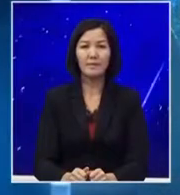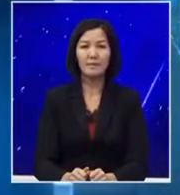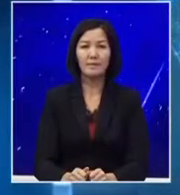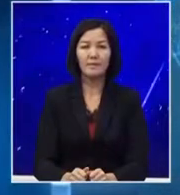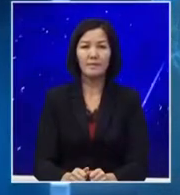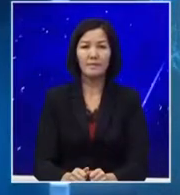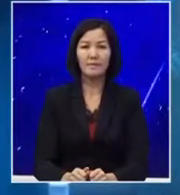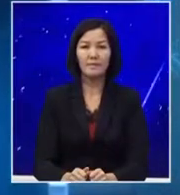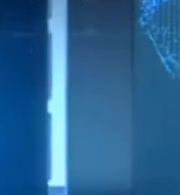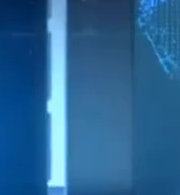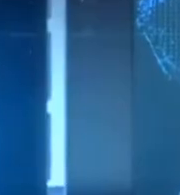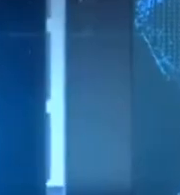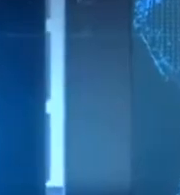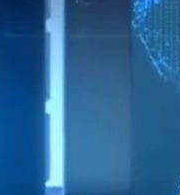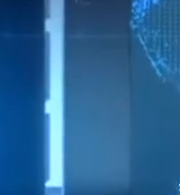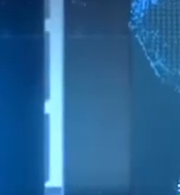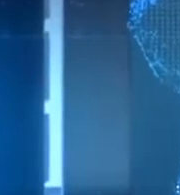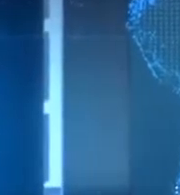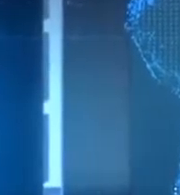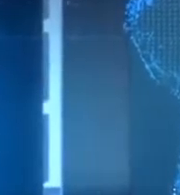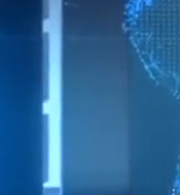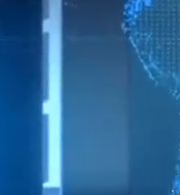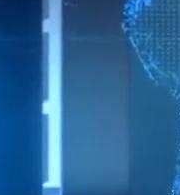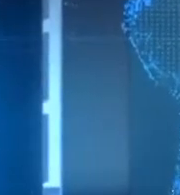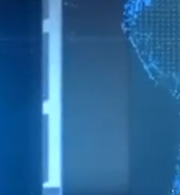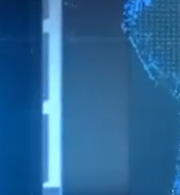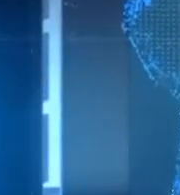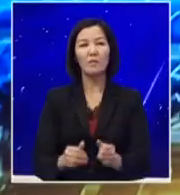Жазира Исаева, Абзал Нүсіпов, Мәди Байбосынов, Жетісу телеарнасы.